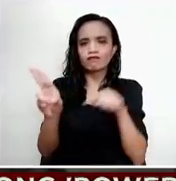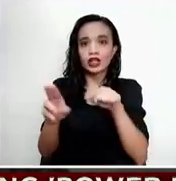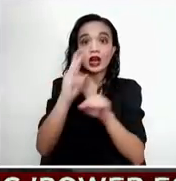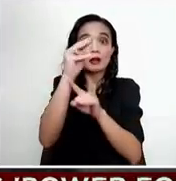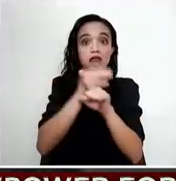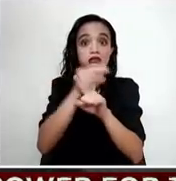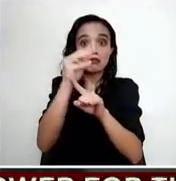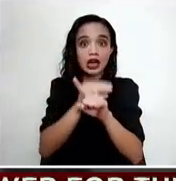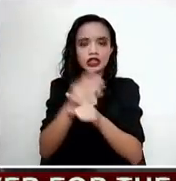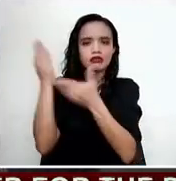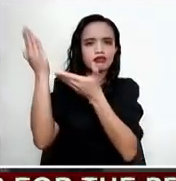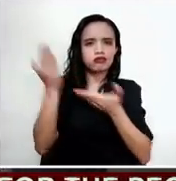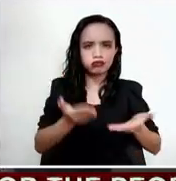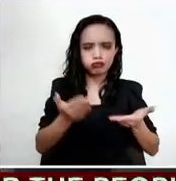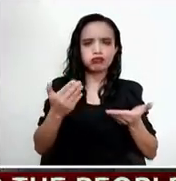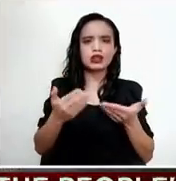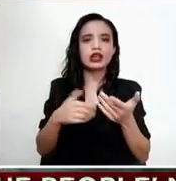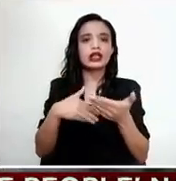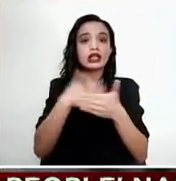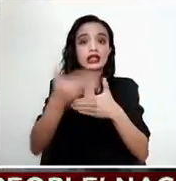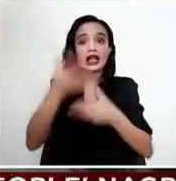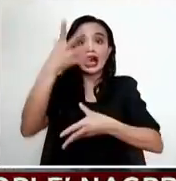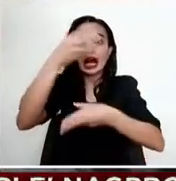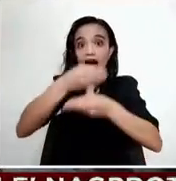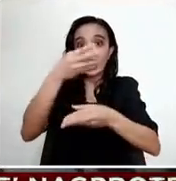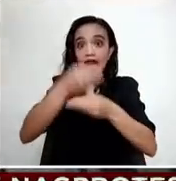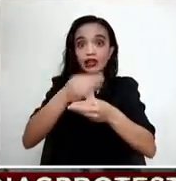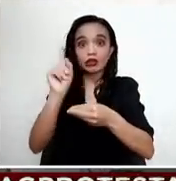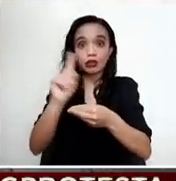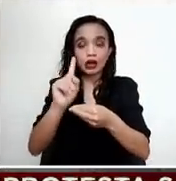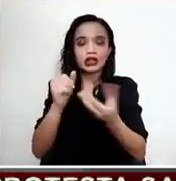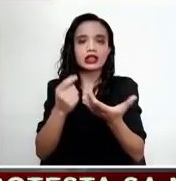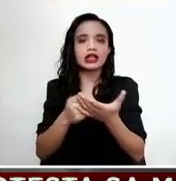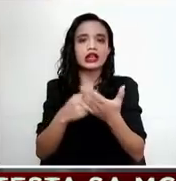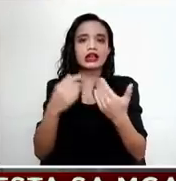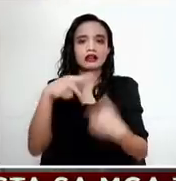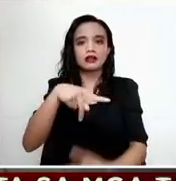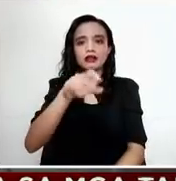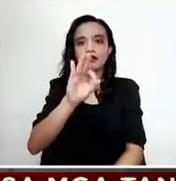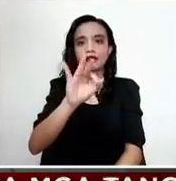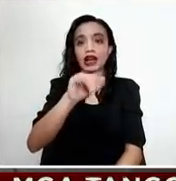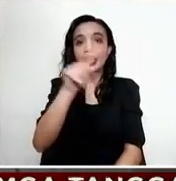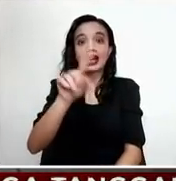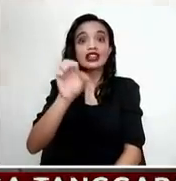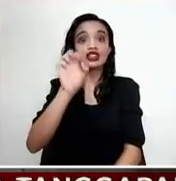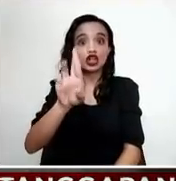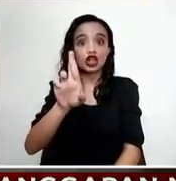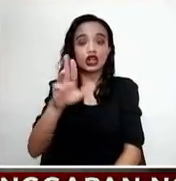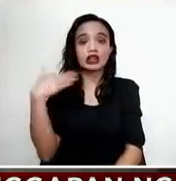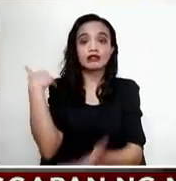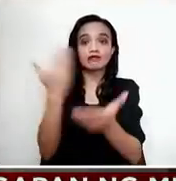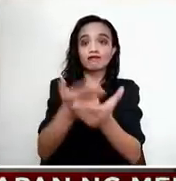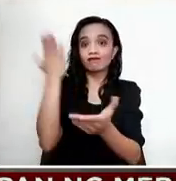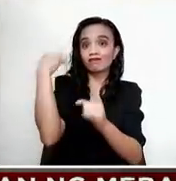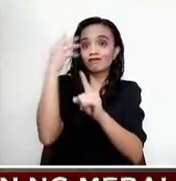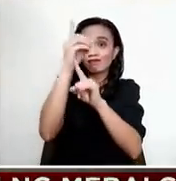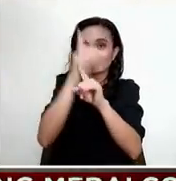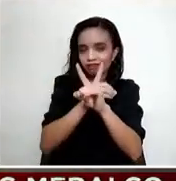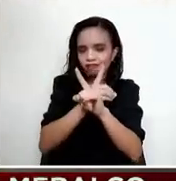ng Moderna at idadagdag sa stock ng bakunang gawa ng Pfizer BioNTech na dumating noong Disyembre.